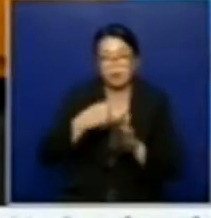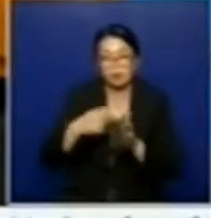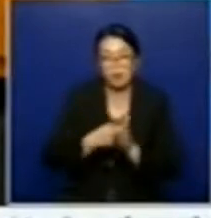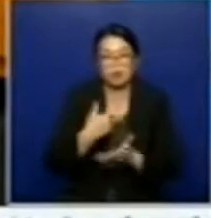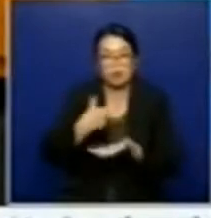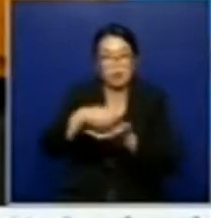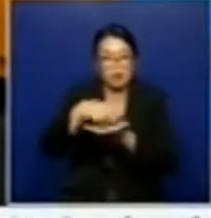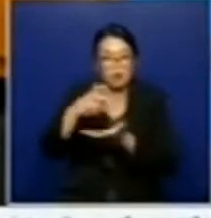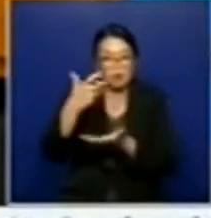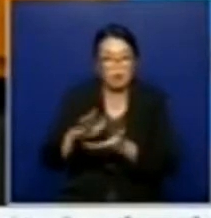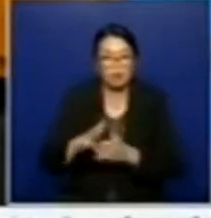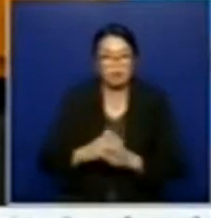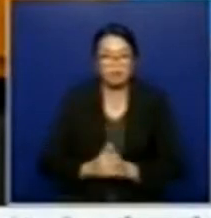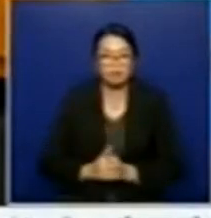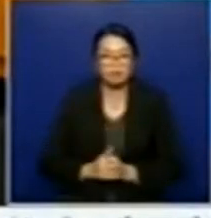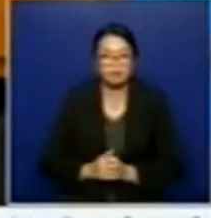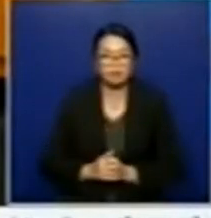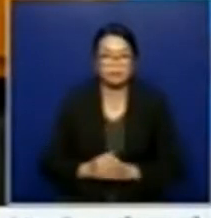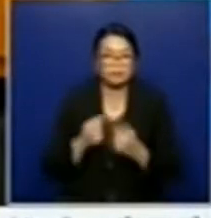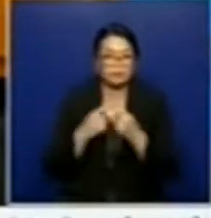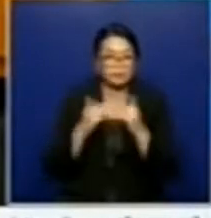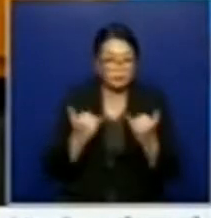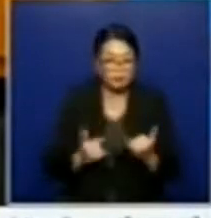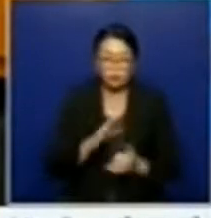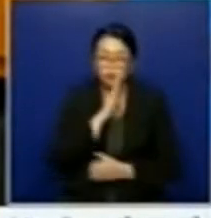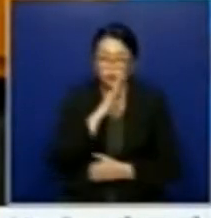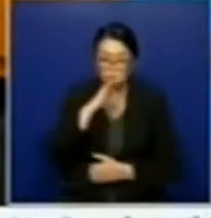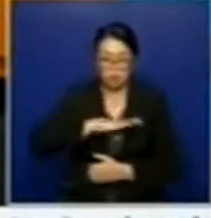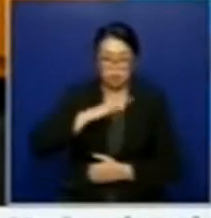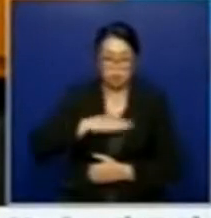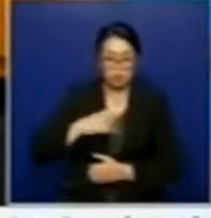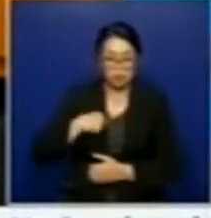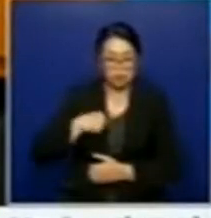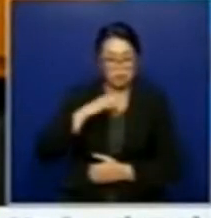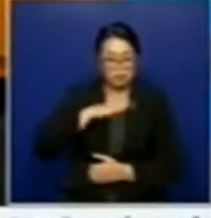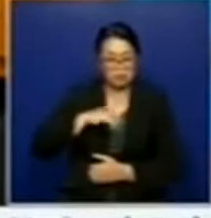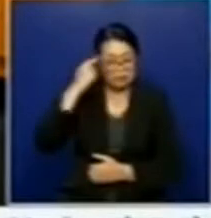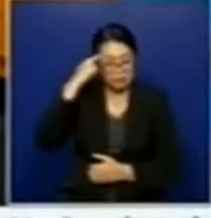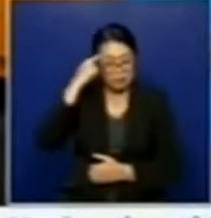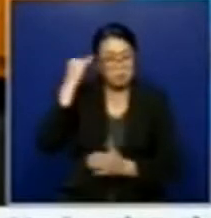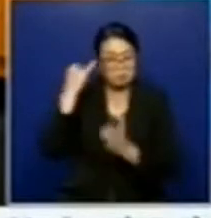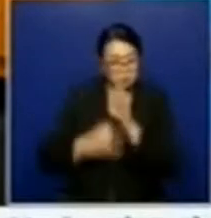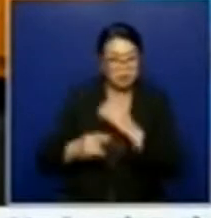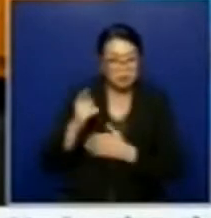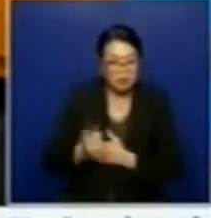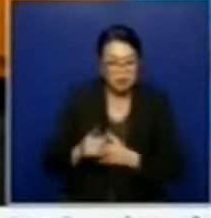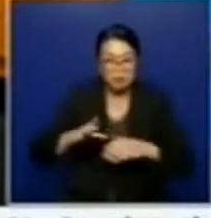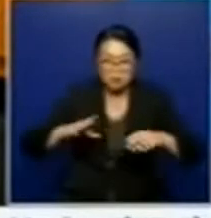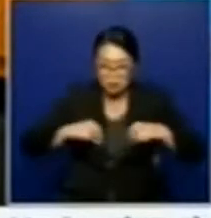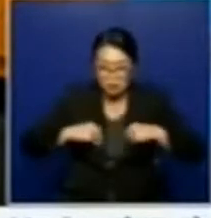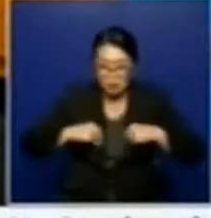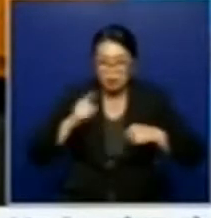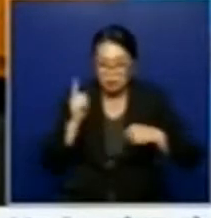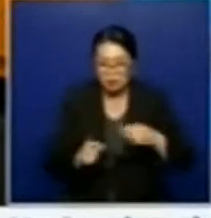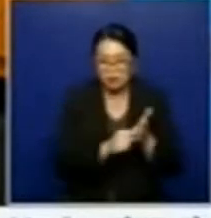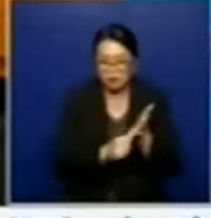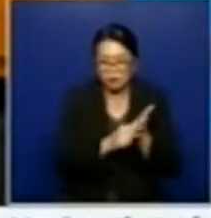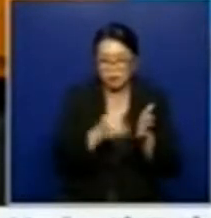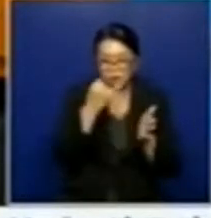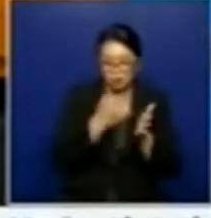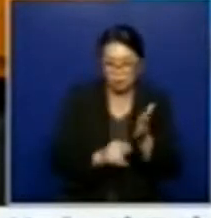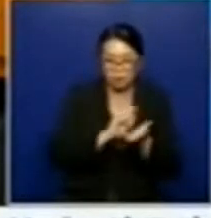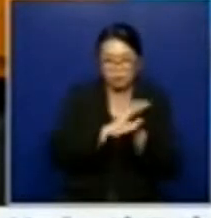ปแล้วเมื่อสักครู่แต่ถ้าวันนี้ท่านสำนึกผิดจริงครับด้วยความจริงใจต่อประชาชนและหวังว่าจะแก้จากผิดให้มันถูกตามที่ว่